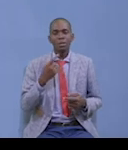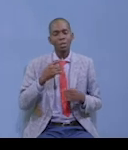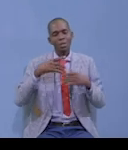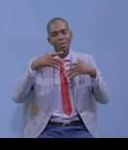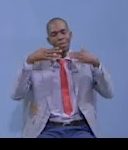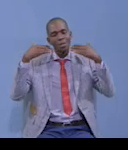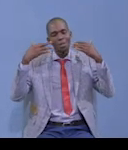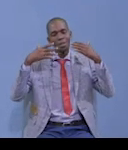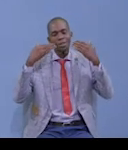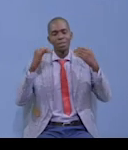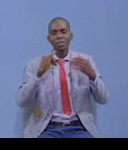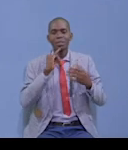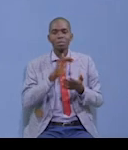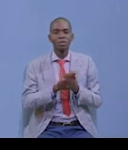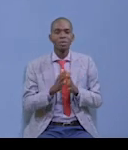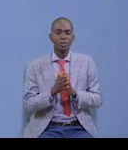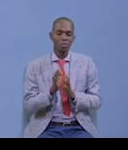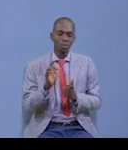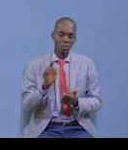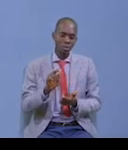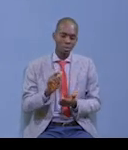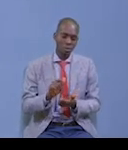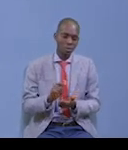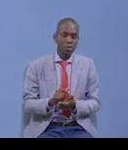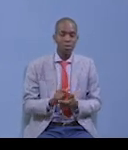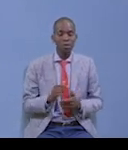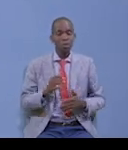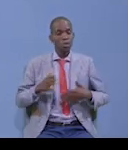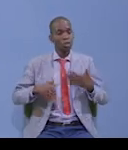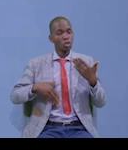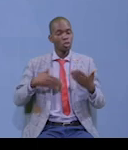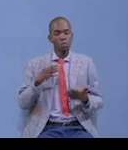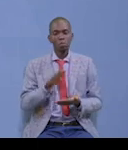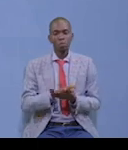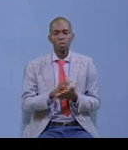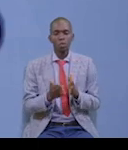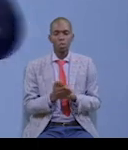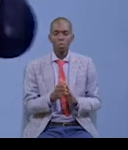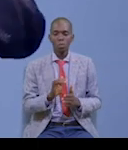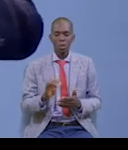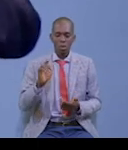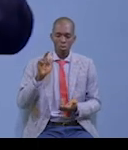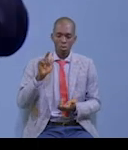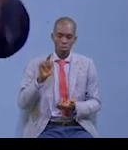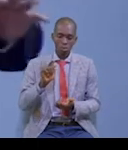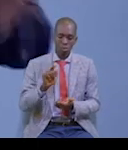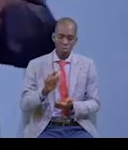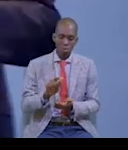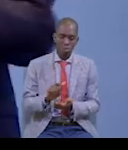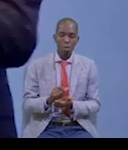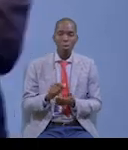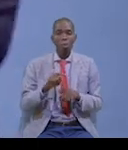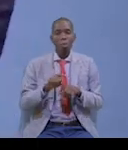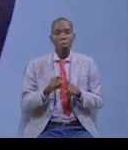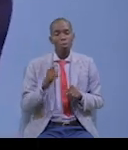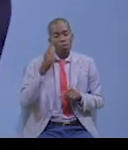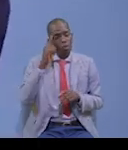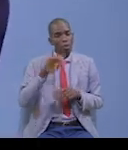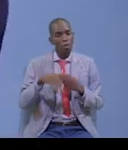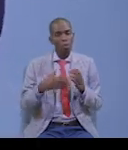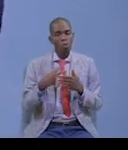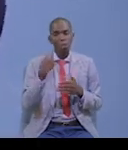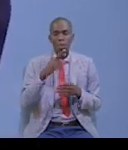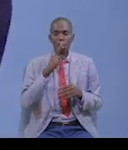ఆ విధంగా వారు పూర్తిగా తగ్గిపోతారు. The joy is becoming less. ఆ విధంగా సంతోషం తగ్గిపోతుంది. But for those who are justified